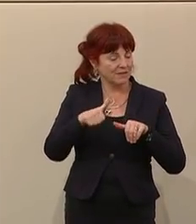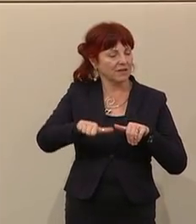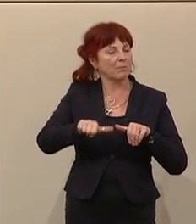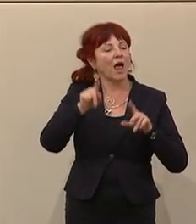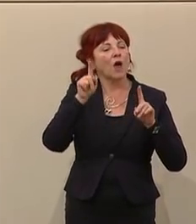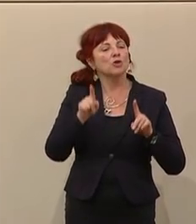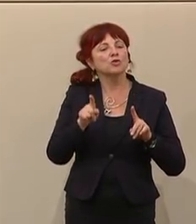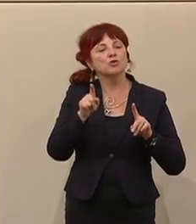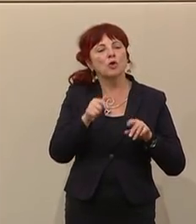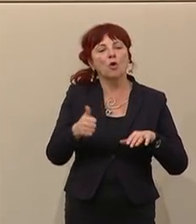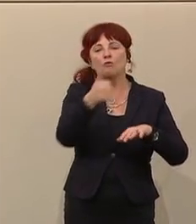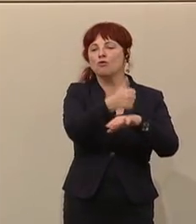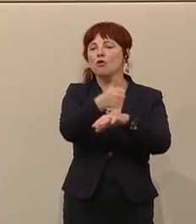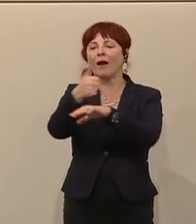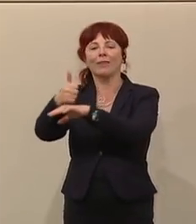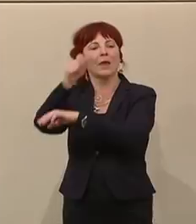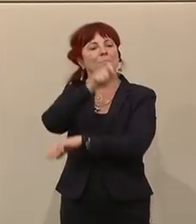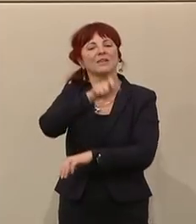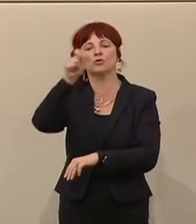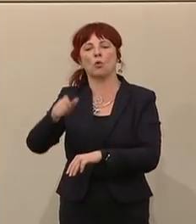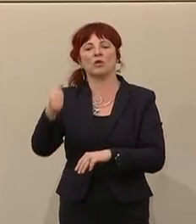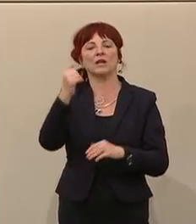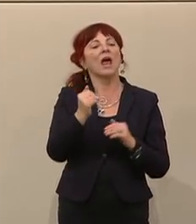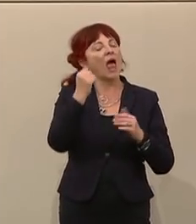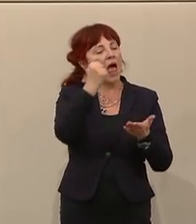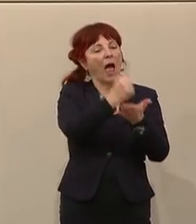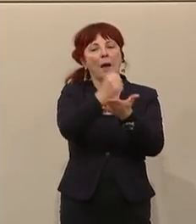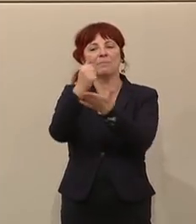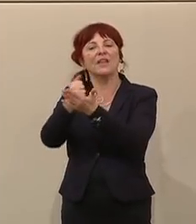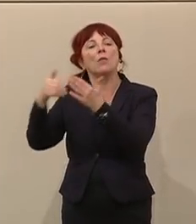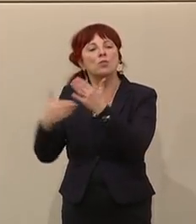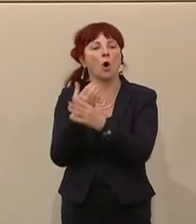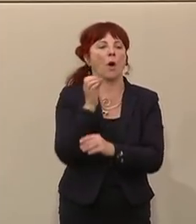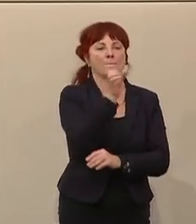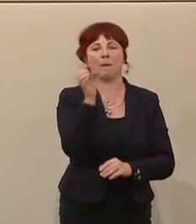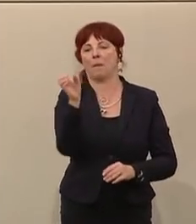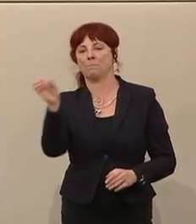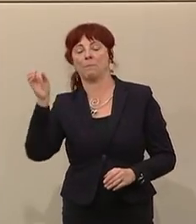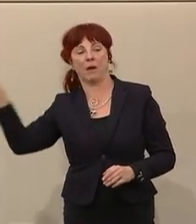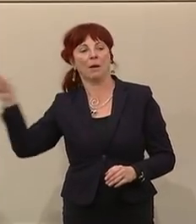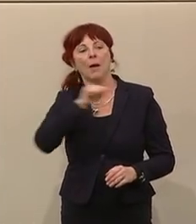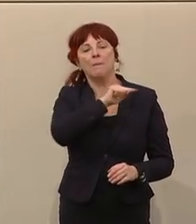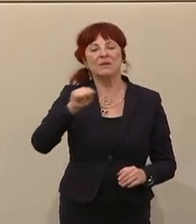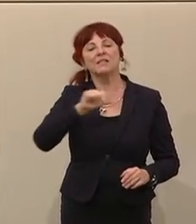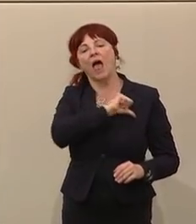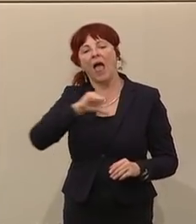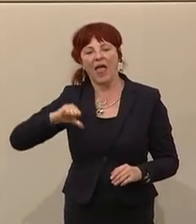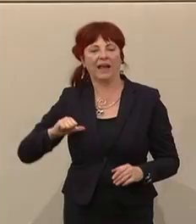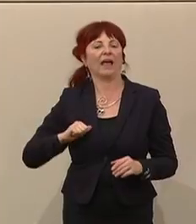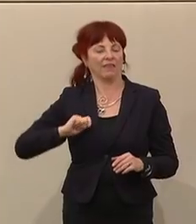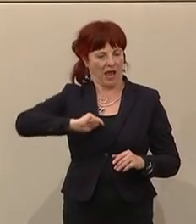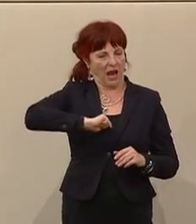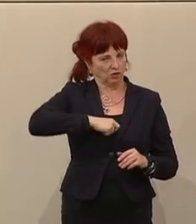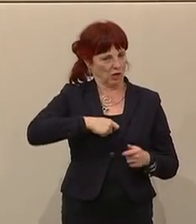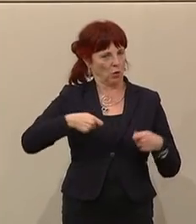führende Personen in den einzelnen Ämtern derart zu justieren, nachzubesetzen, wie es der eigenen Haltung entspricht.